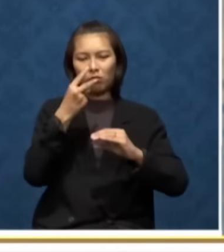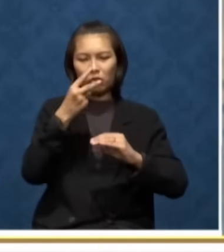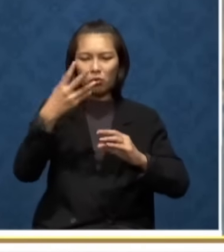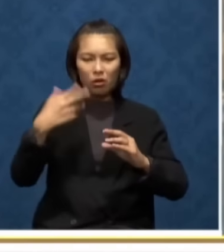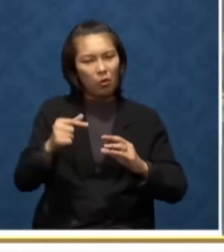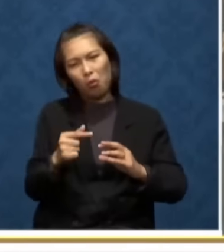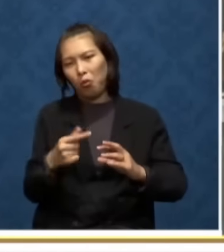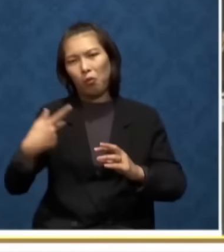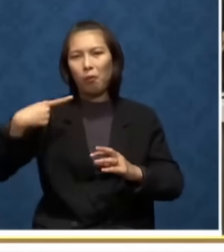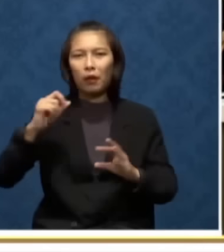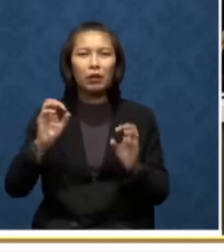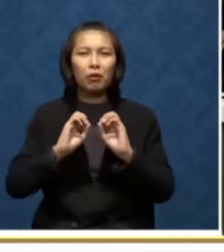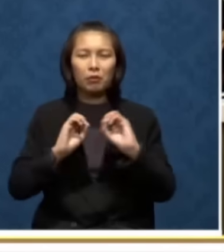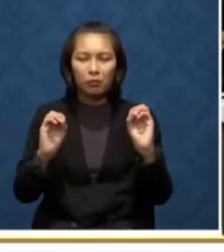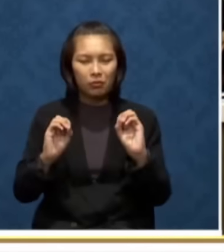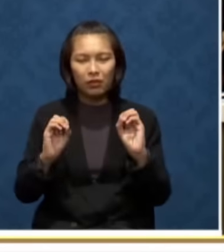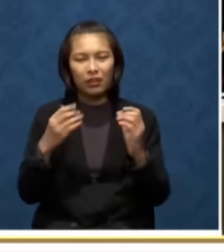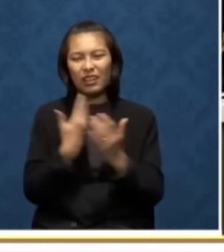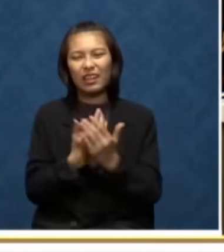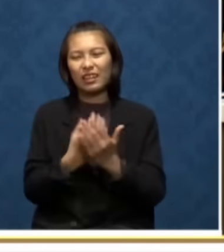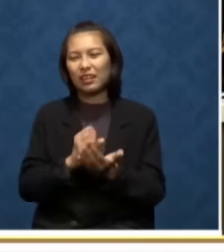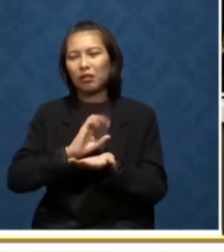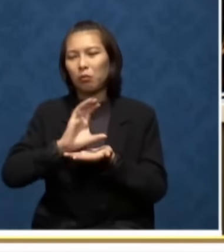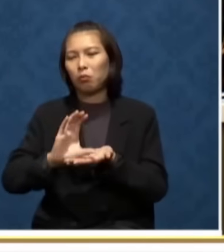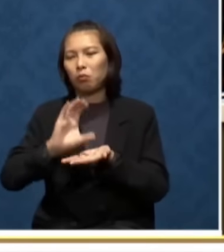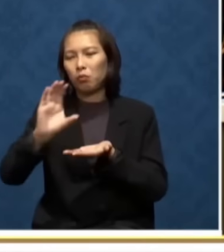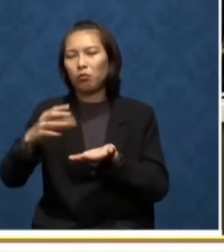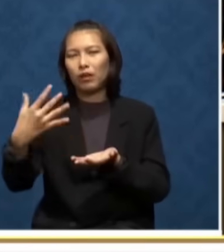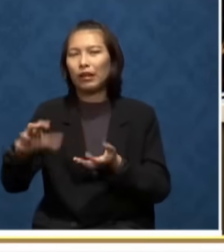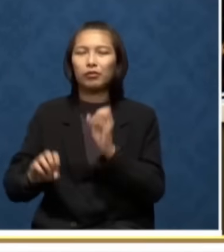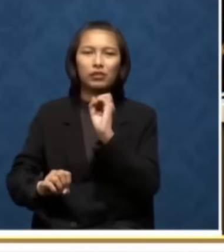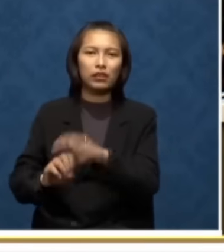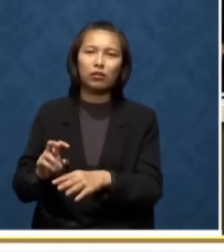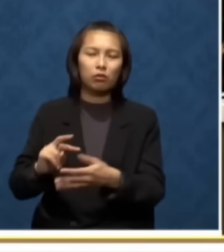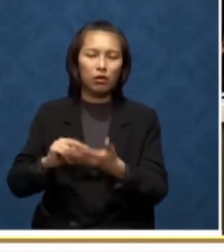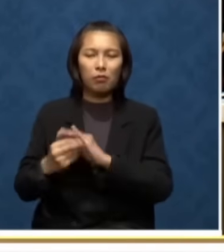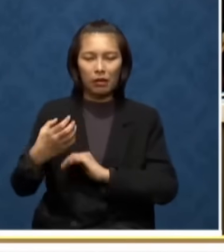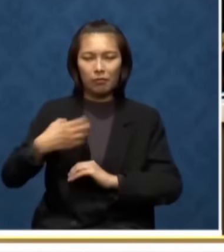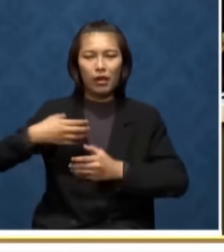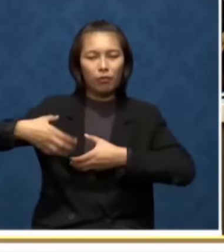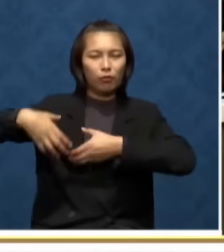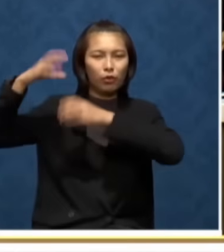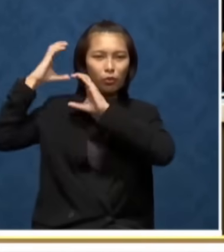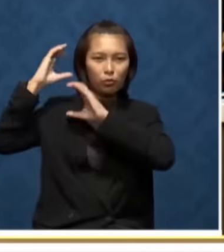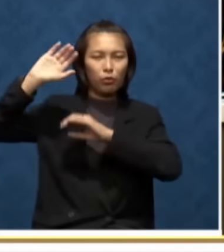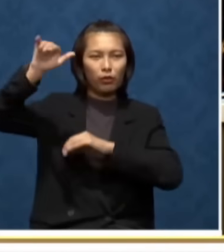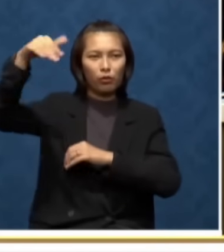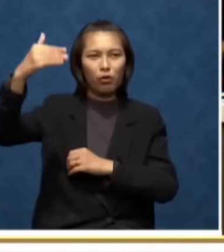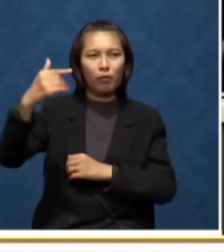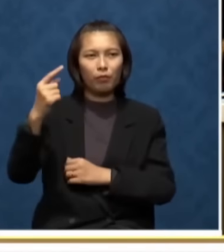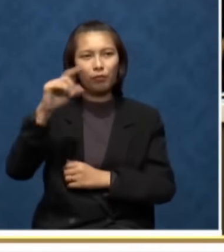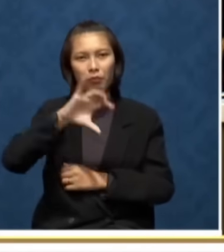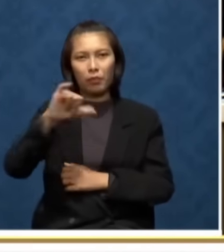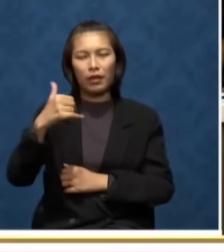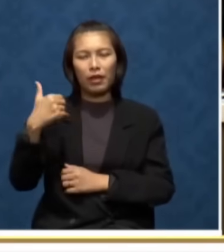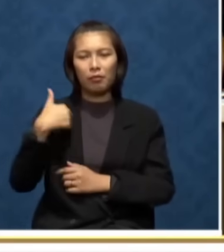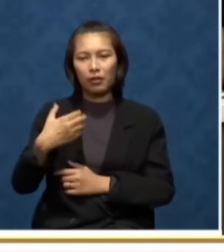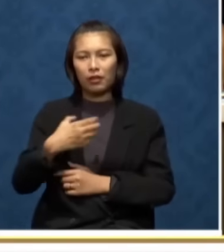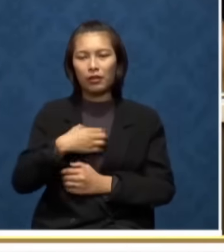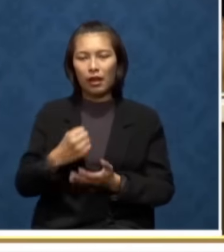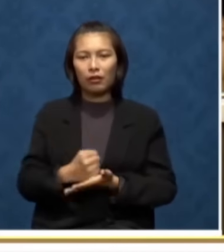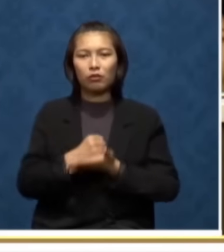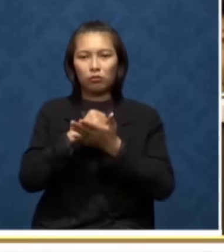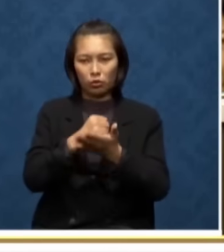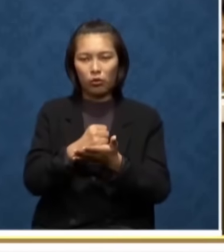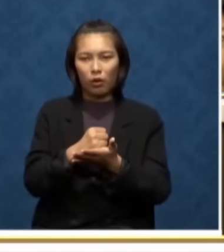น้ำพริกละลายแม่น้ำทิ้งงบไปเปล่าๆนะคะก็อยากจะให้มีการทบทวนหรือว่าอาจจะช่วยโปรโมทให้มันตรง